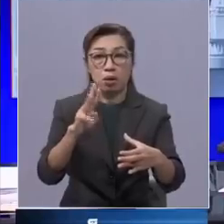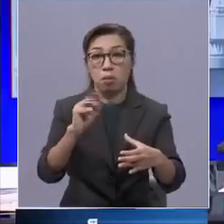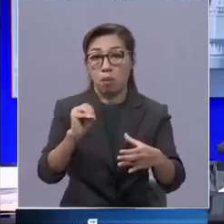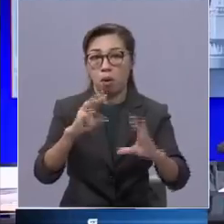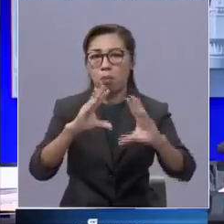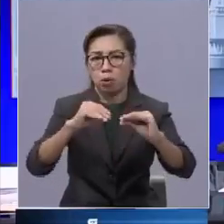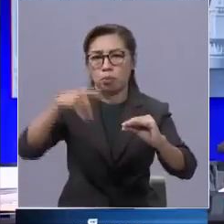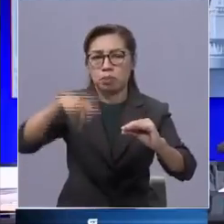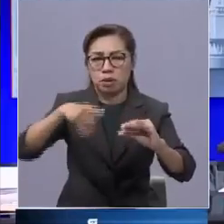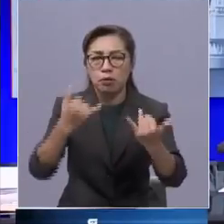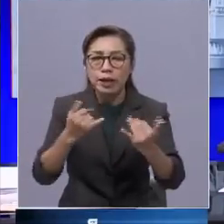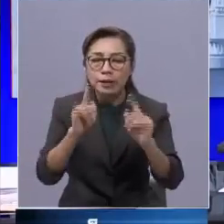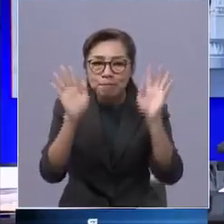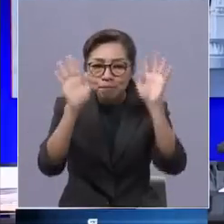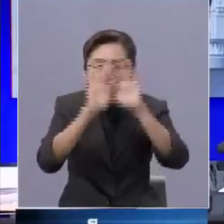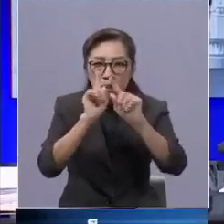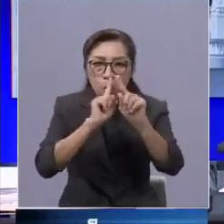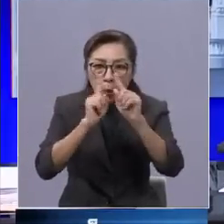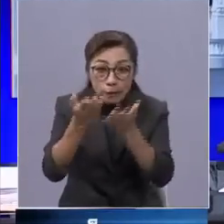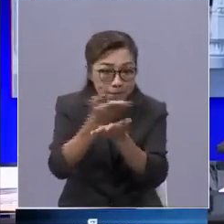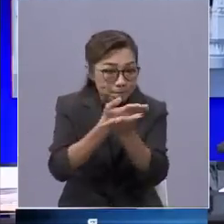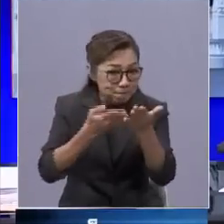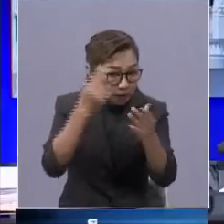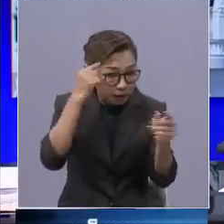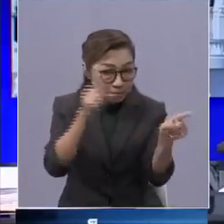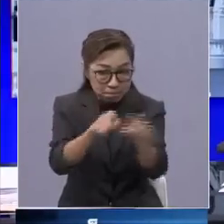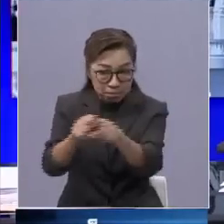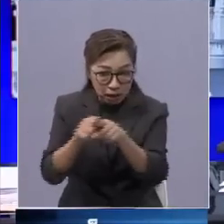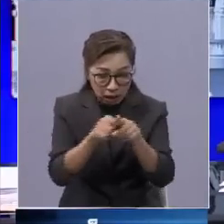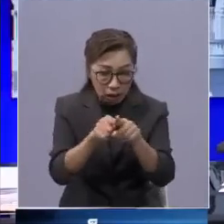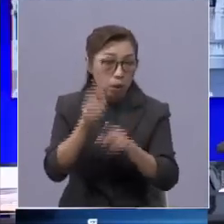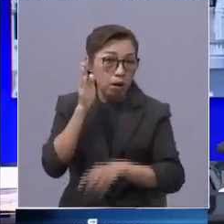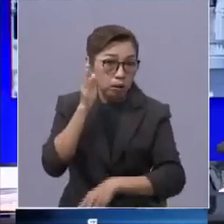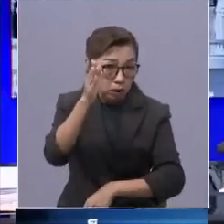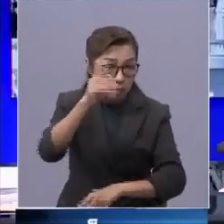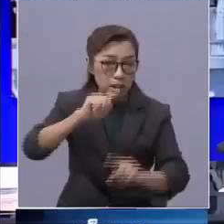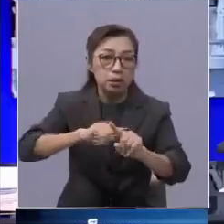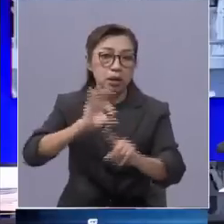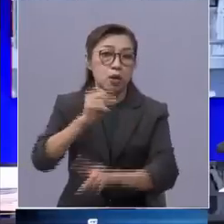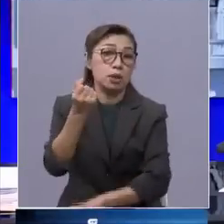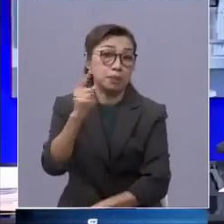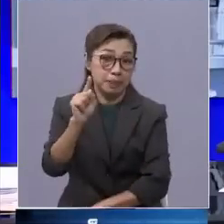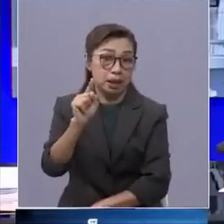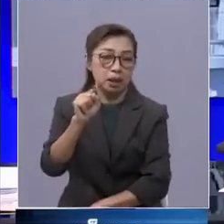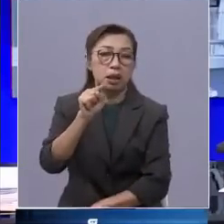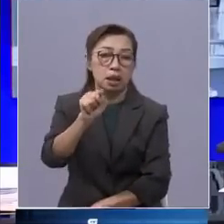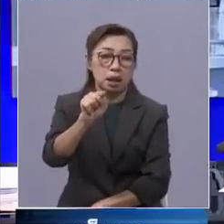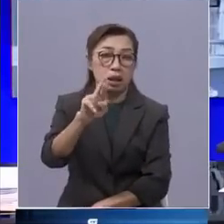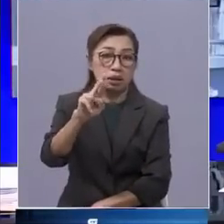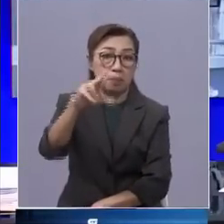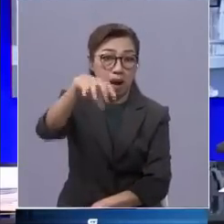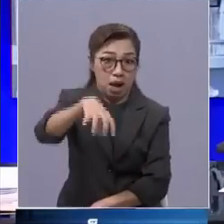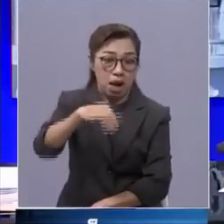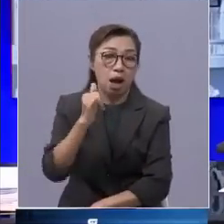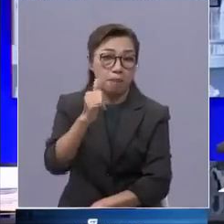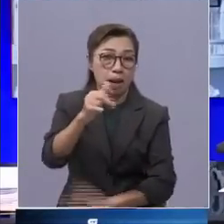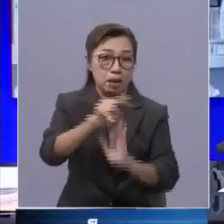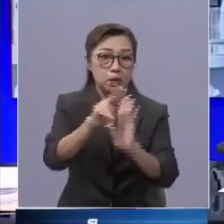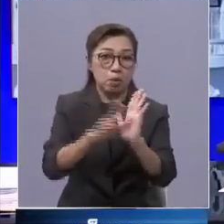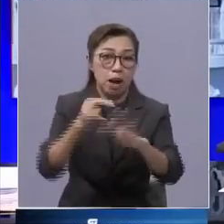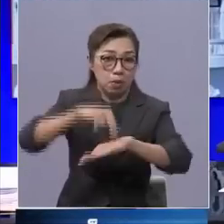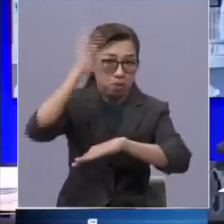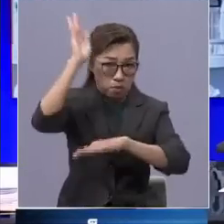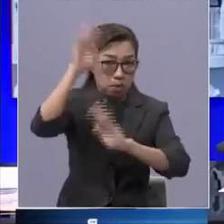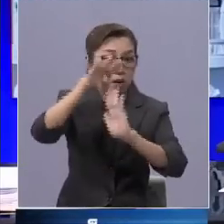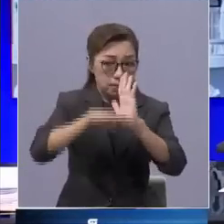ความเข้าใจให้ตรงกันของคณะรัฐมนตรีในการที่จะแถลงนโยบายวันที่11กันยายนที่จะถึงนี้ที่รัฐสภาหลายคนอย